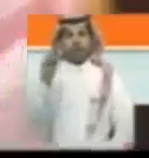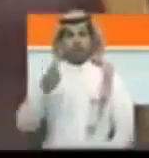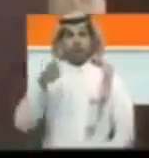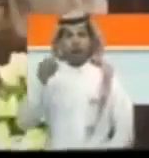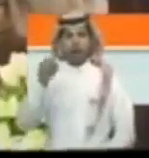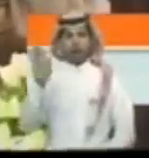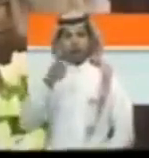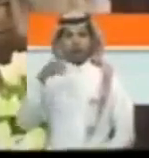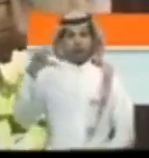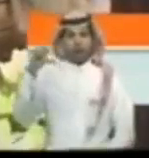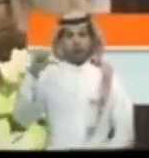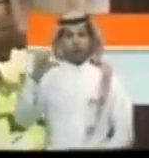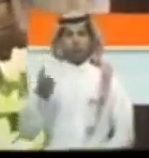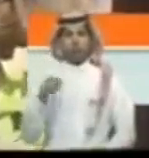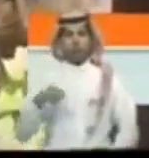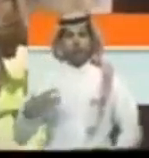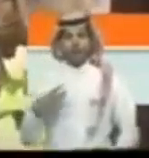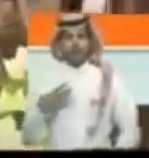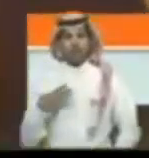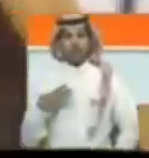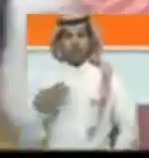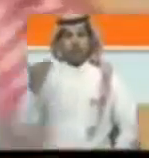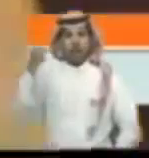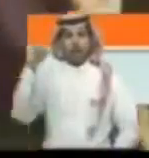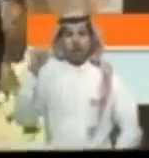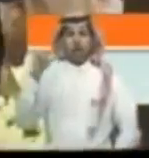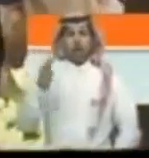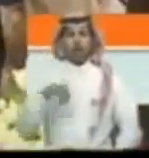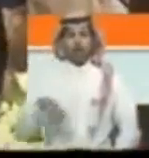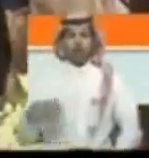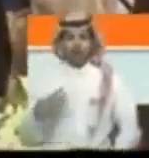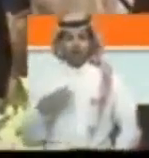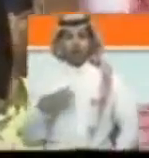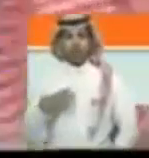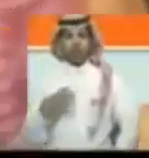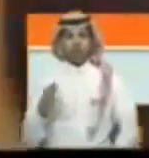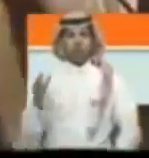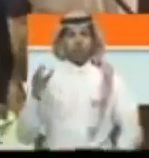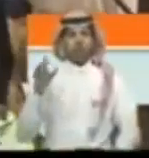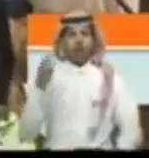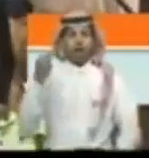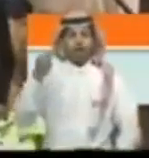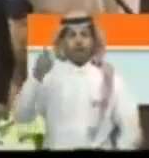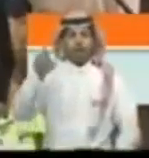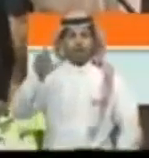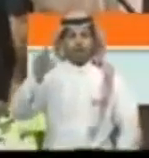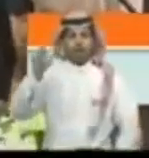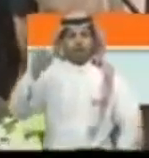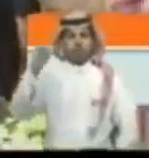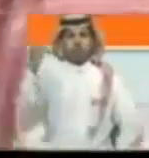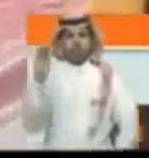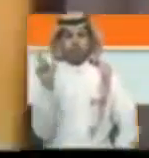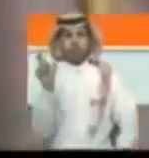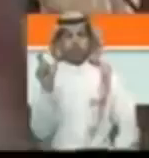بن عبد العزيز وصاحب السمو الأمير خالد بن عبد العزيز بن مشاري وصاحب السمو الأمير عبد المحسن بن عبد الله بن